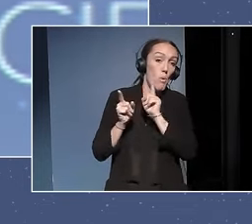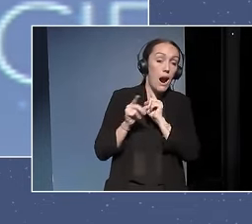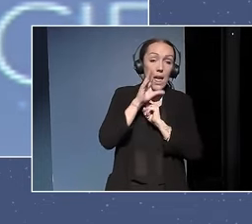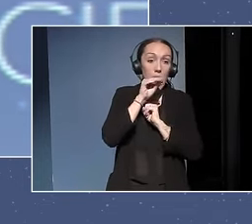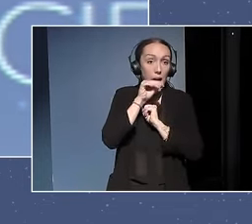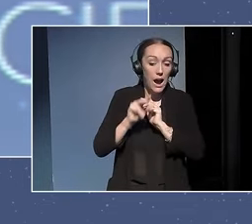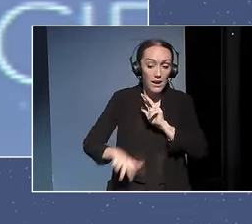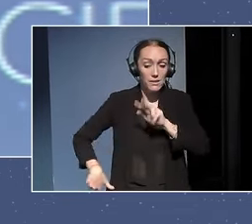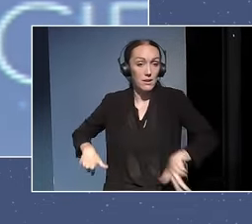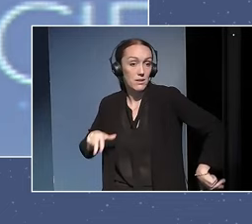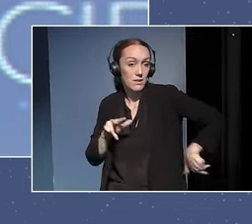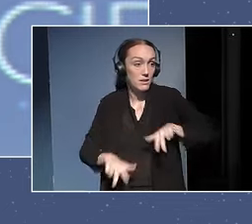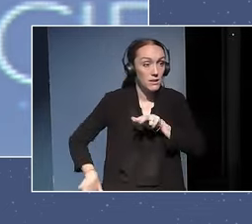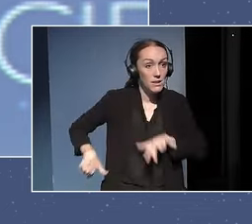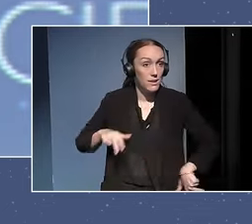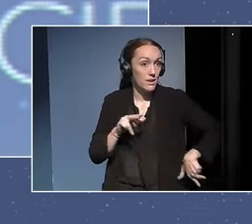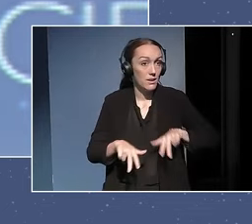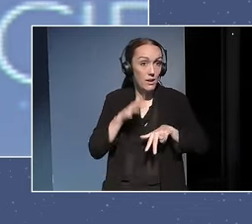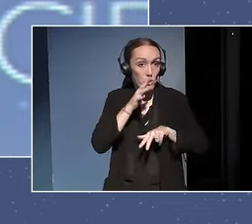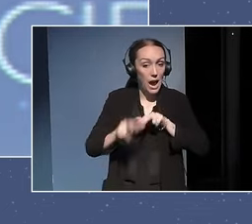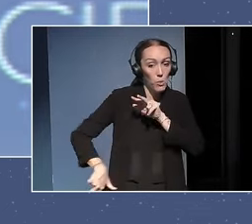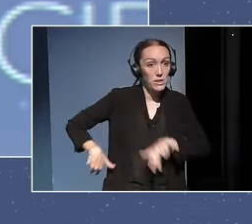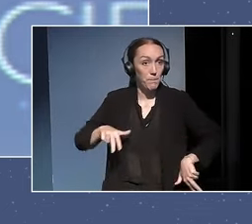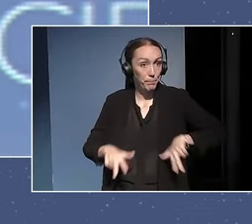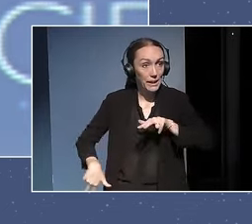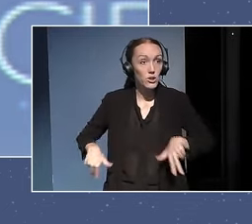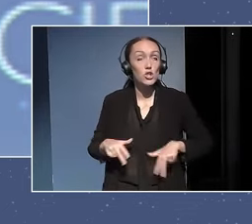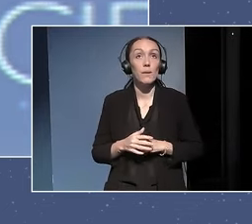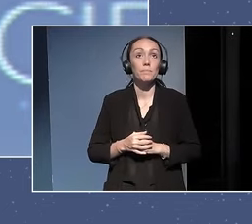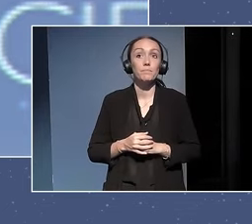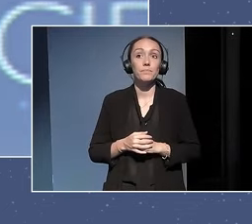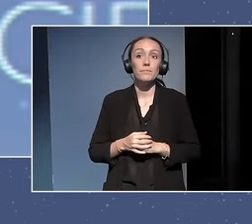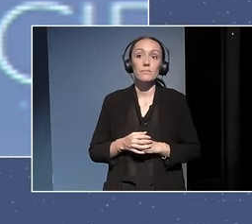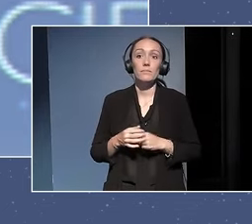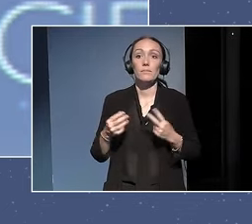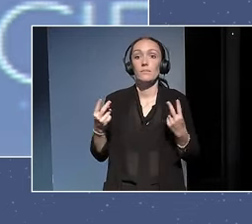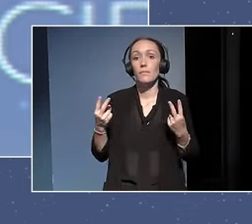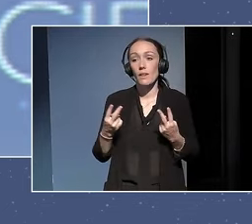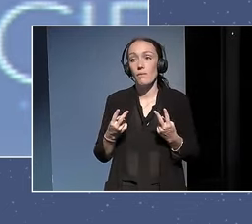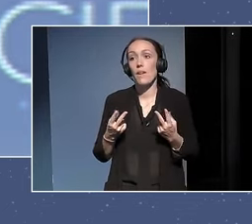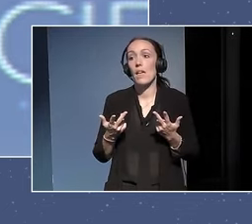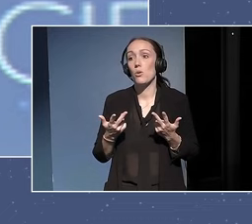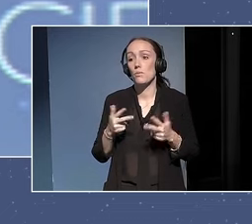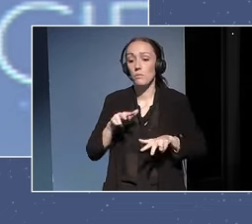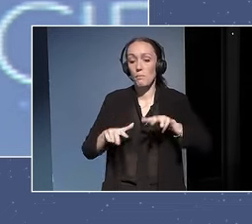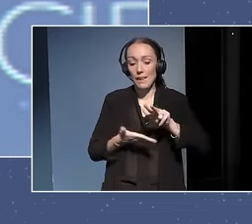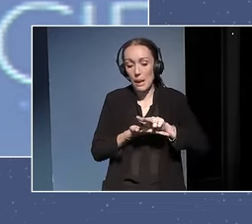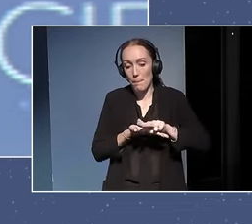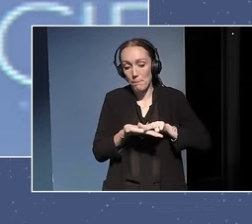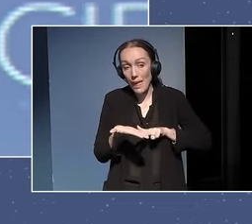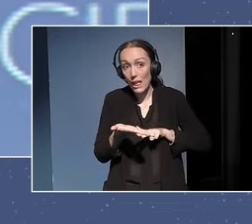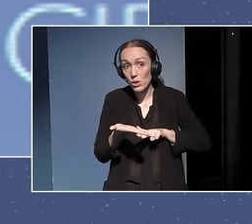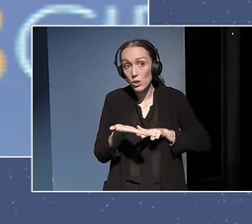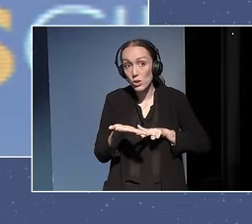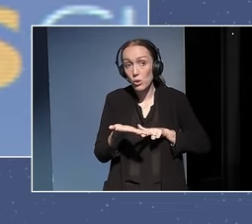di fare questa spinta nella parte posteriore Eh poi la struttura un piede piatto probabilmente ce lo